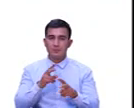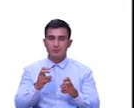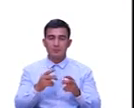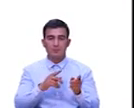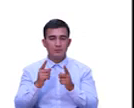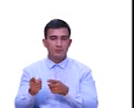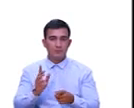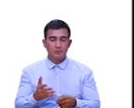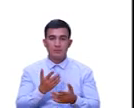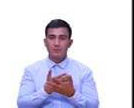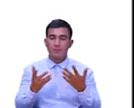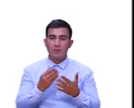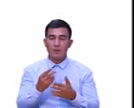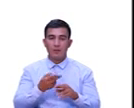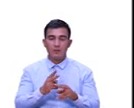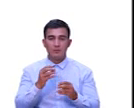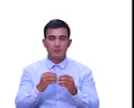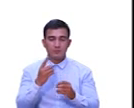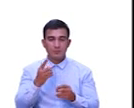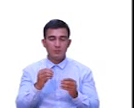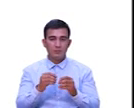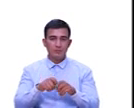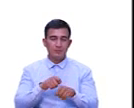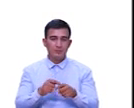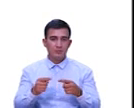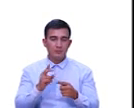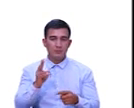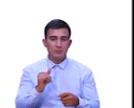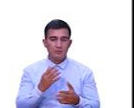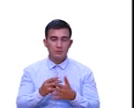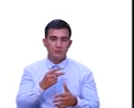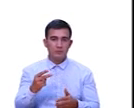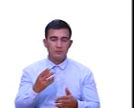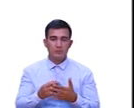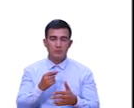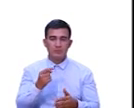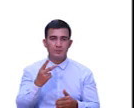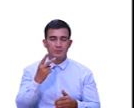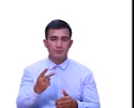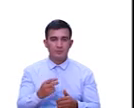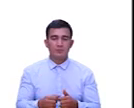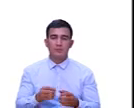o'tkazganda 0.1 metrga teng bo'ladi. Q1 barobar